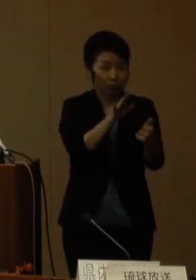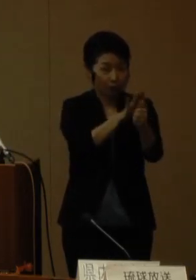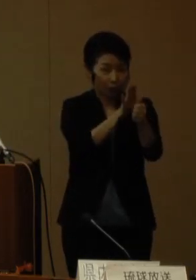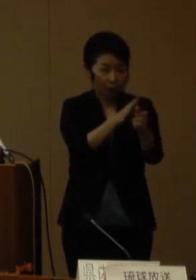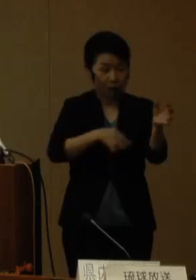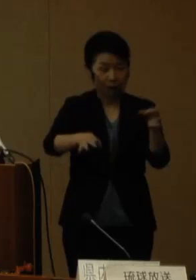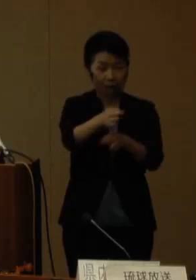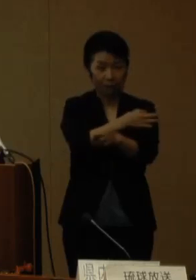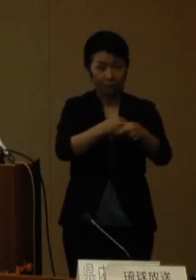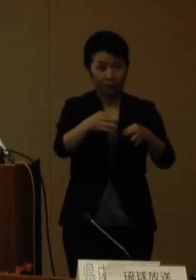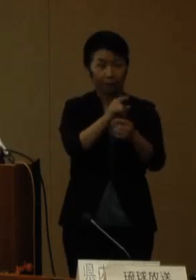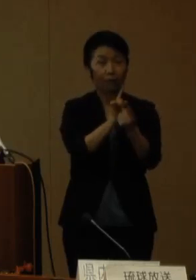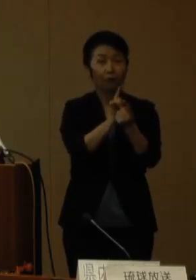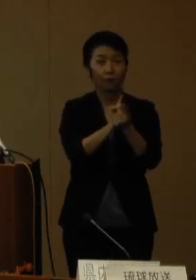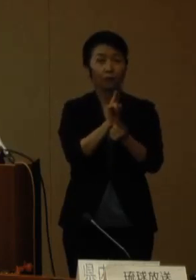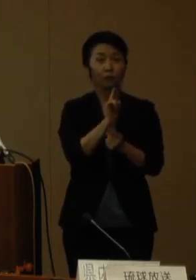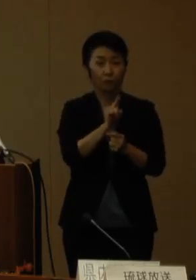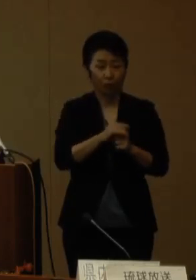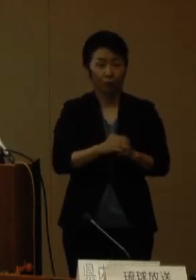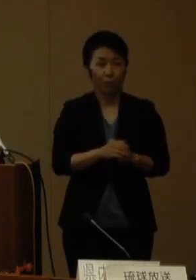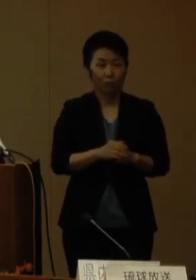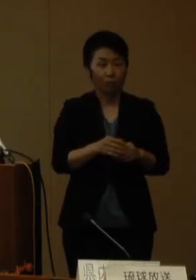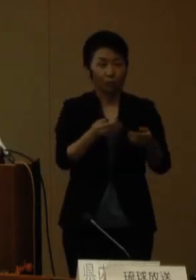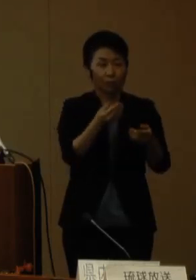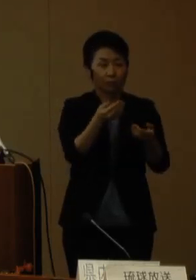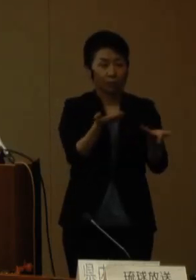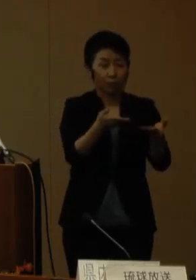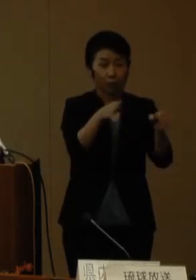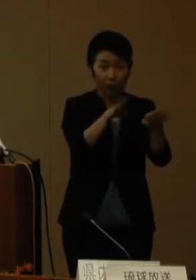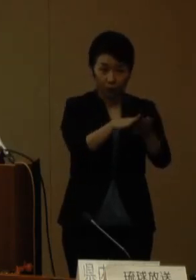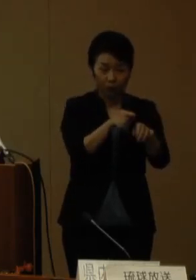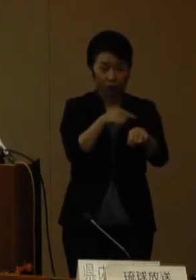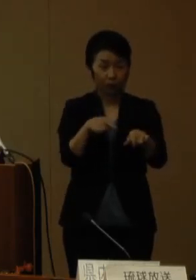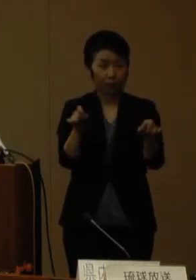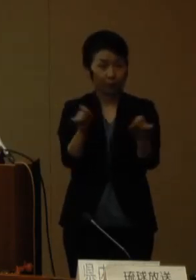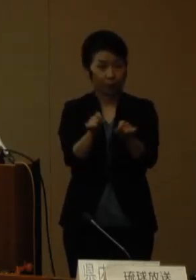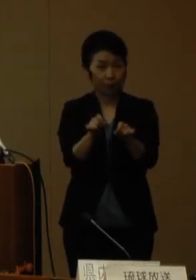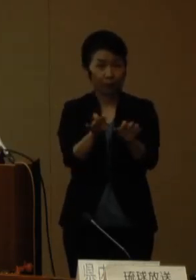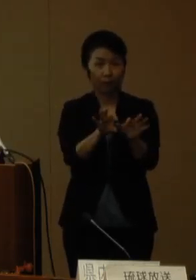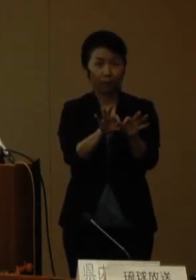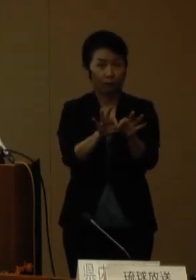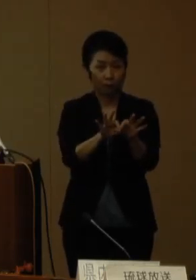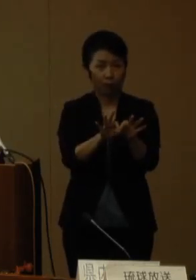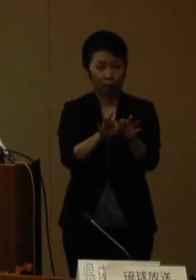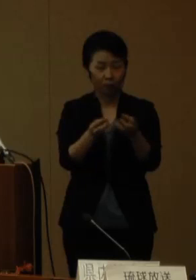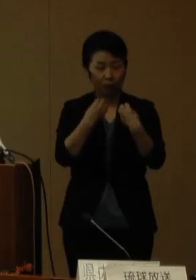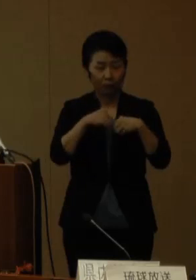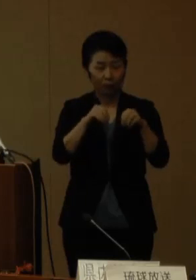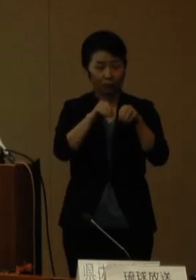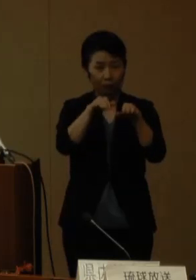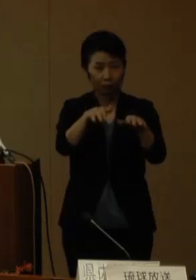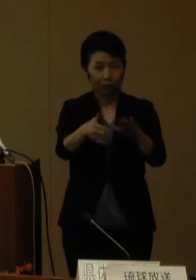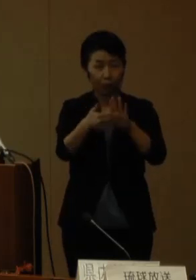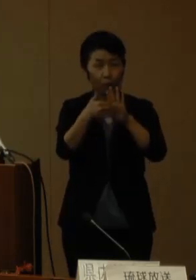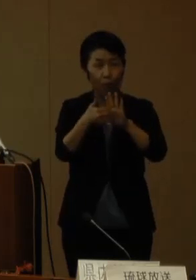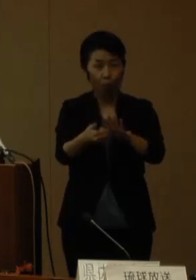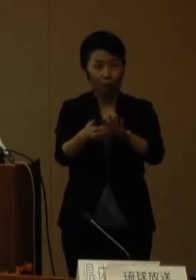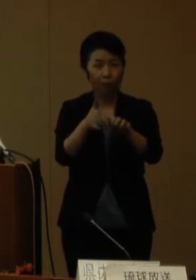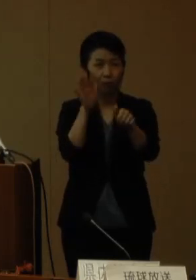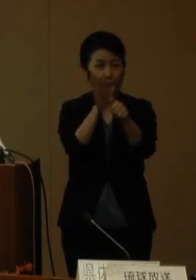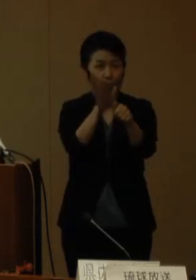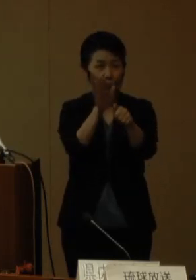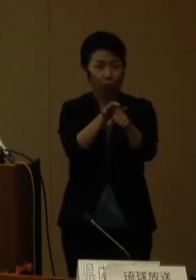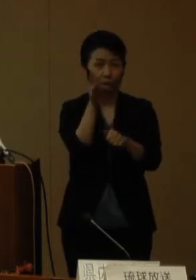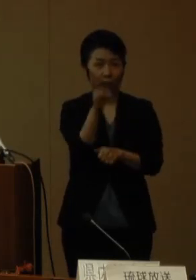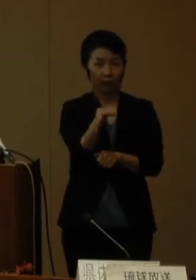としても、休業要請や時短要請にかかる感染拡大防止協力金に加え、